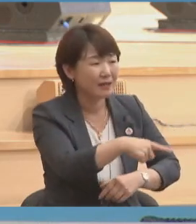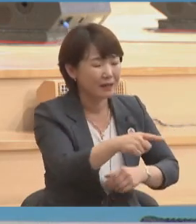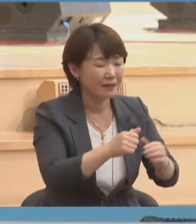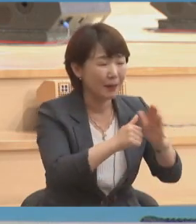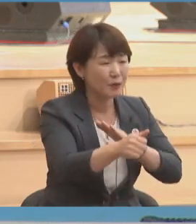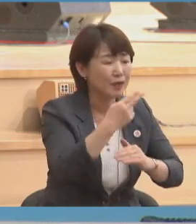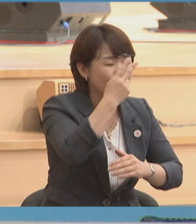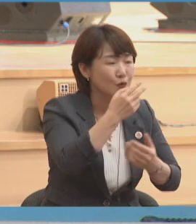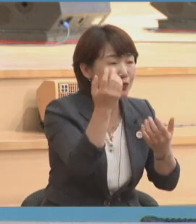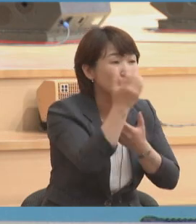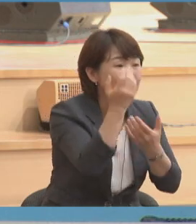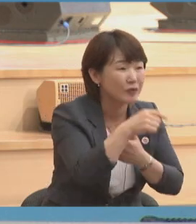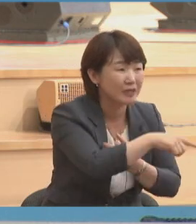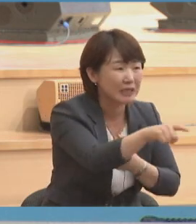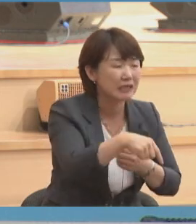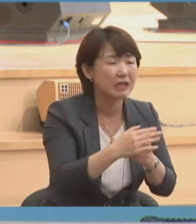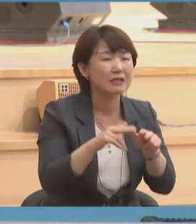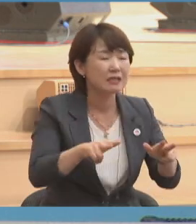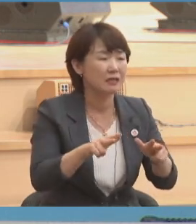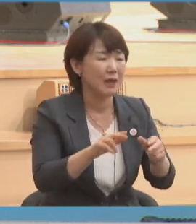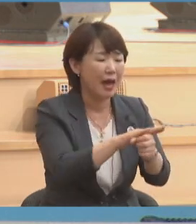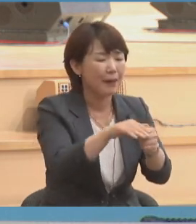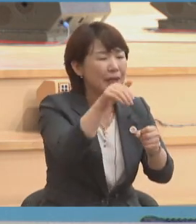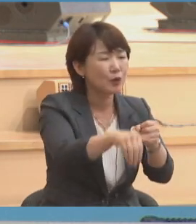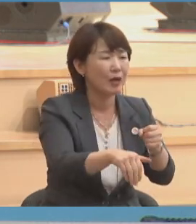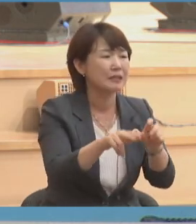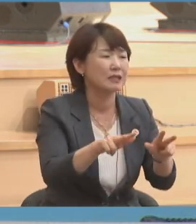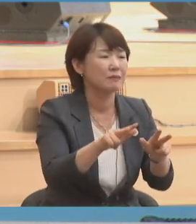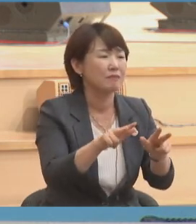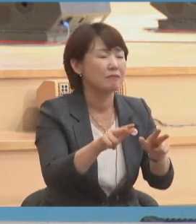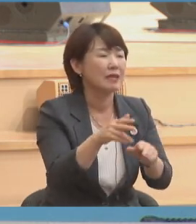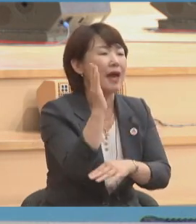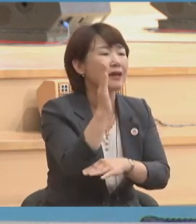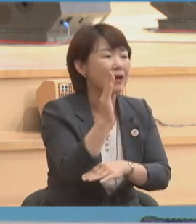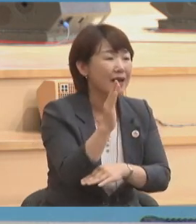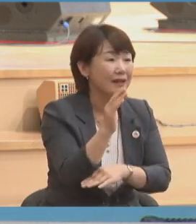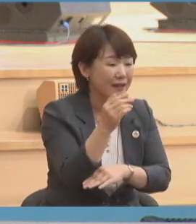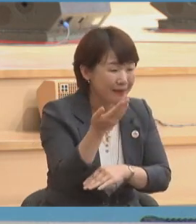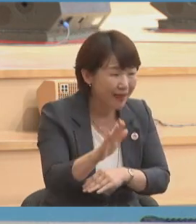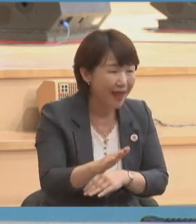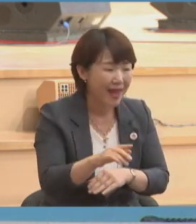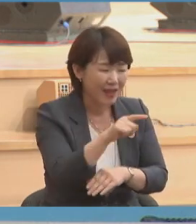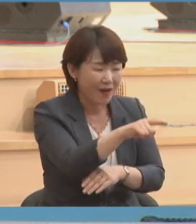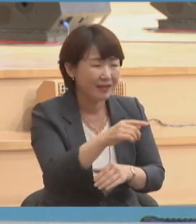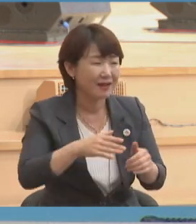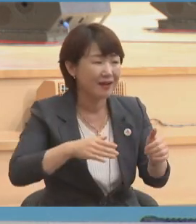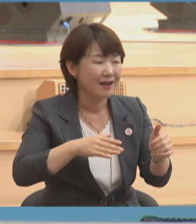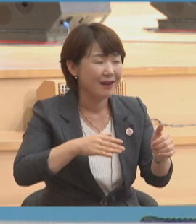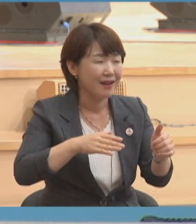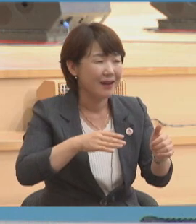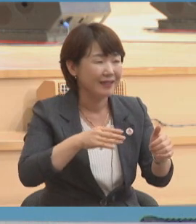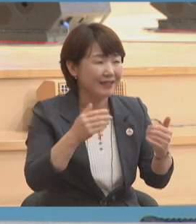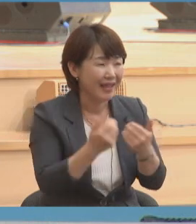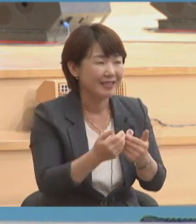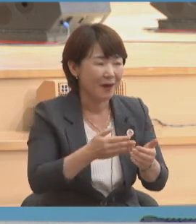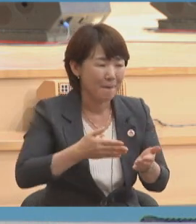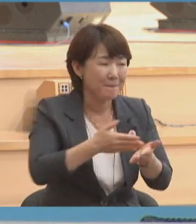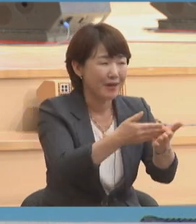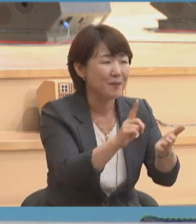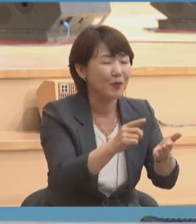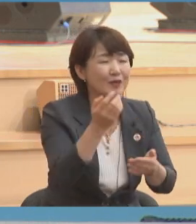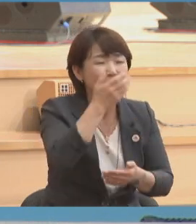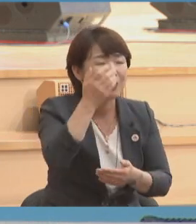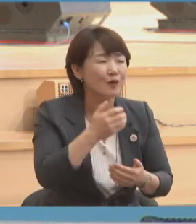취함을 오늘 에베소서가 얘기하고 있는 거예요. 거기에 정면 승부를 띄우는 게 뭐라고요? 성령 충만.